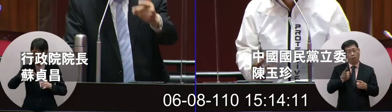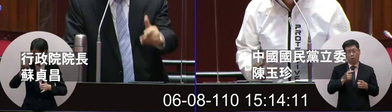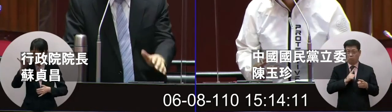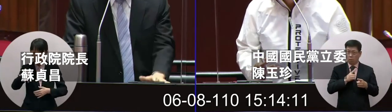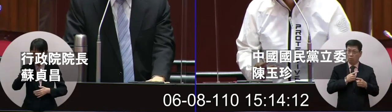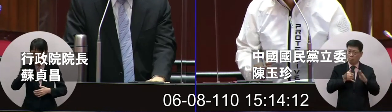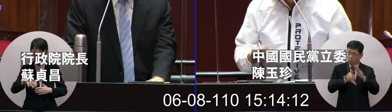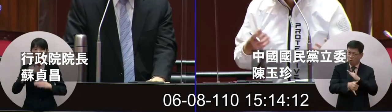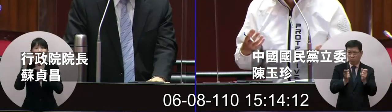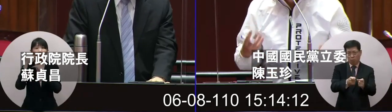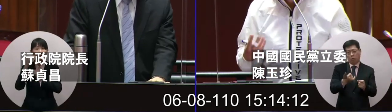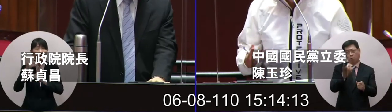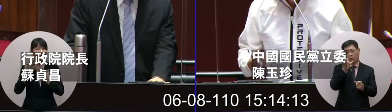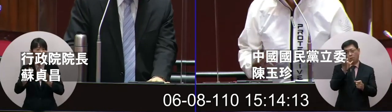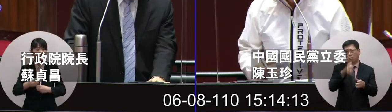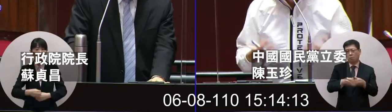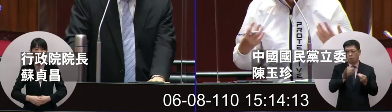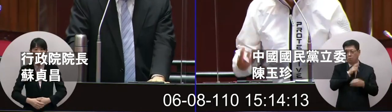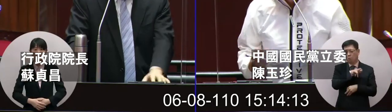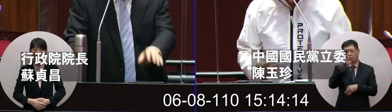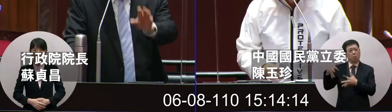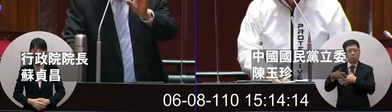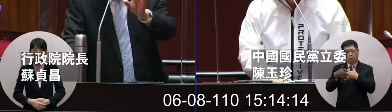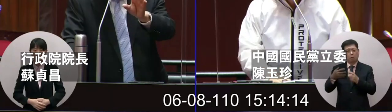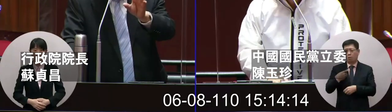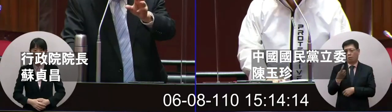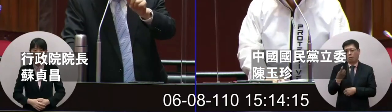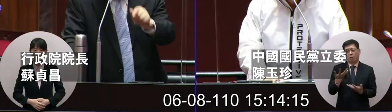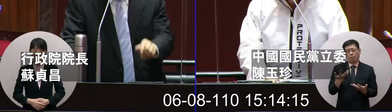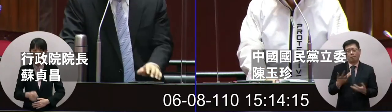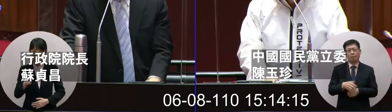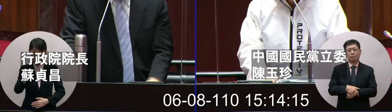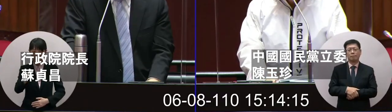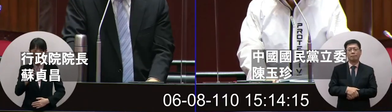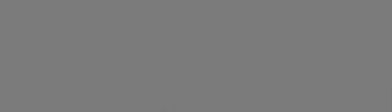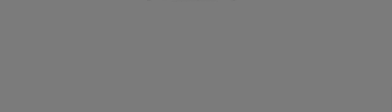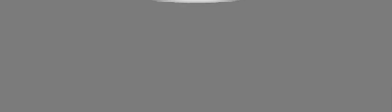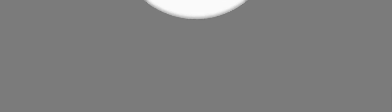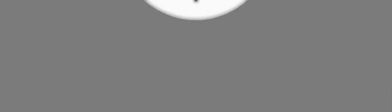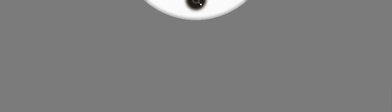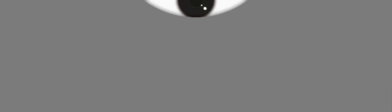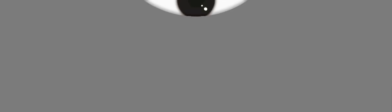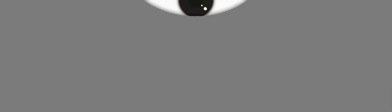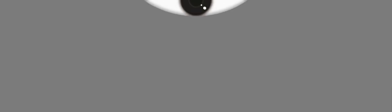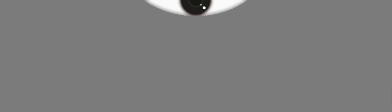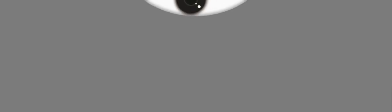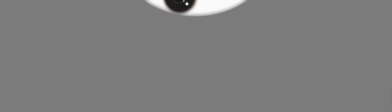近的地方可以打。我们不必要飞到美国，也没有能力飞到美国。 你做的结论是扭曲的。